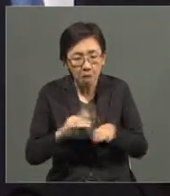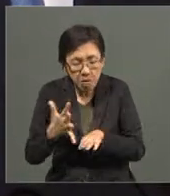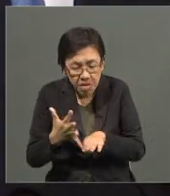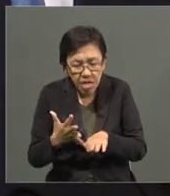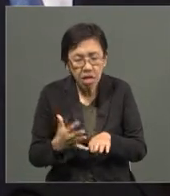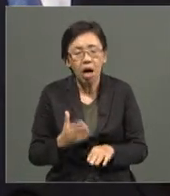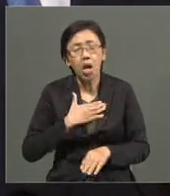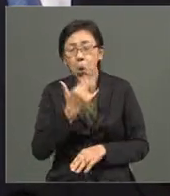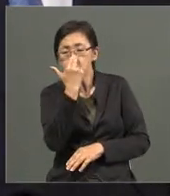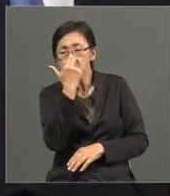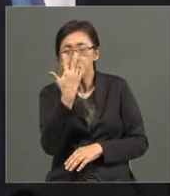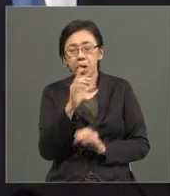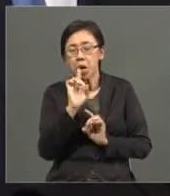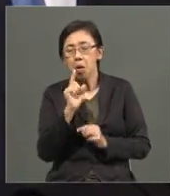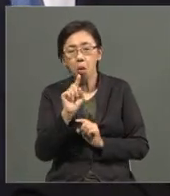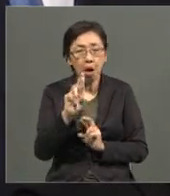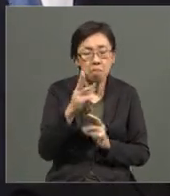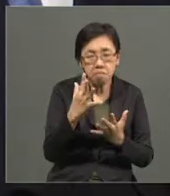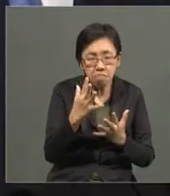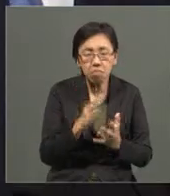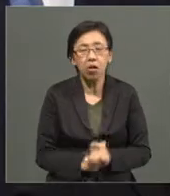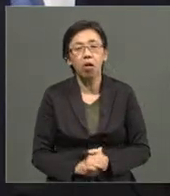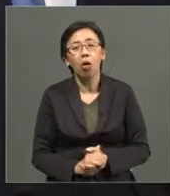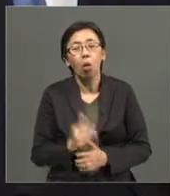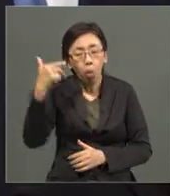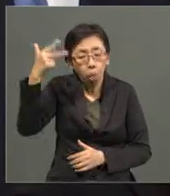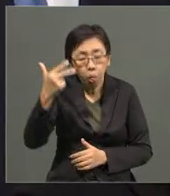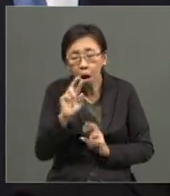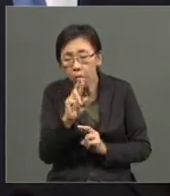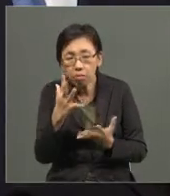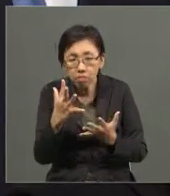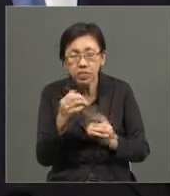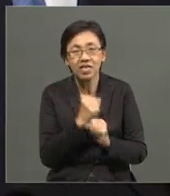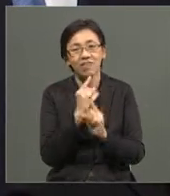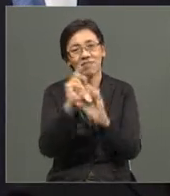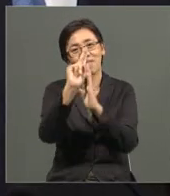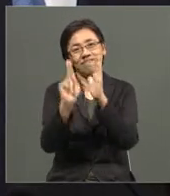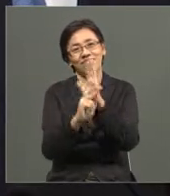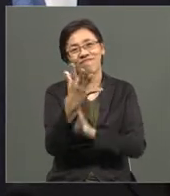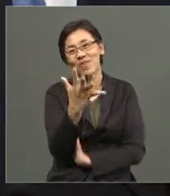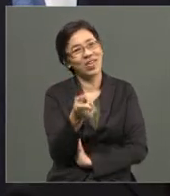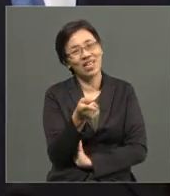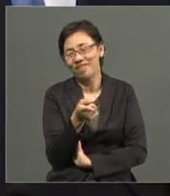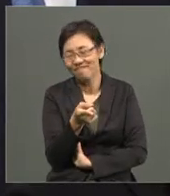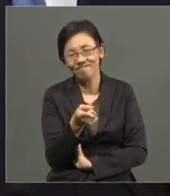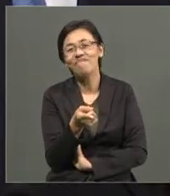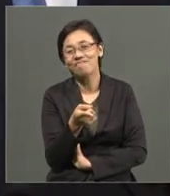ามีความประมาทหรือที่สำคัญที่สุดนะก็คือเราไม่ปฏิบัติตามกฎจราจ